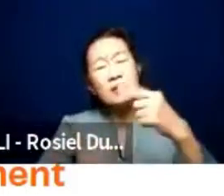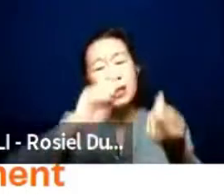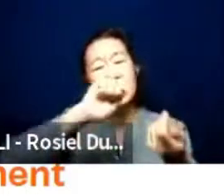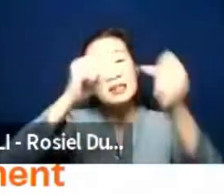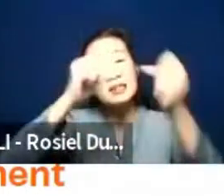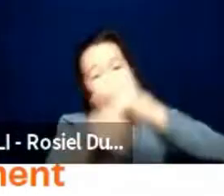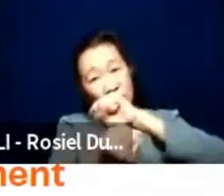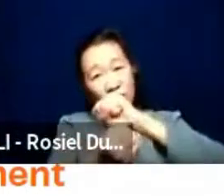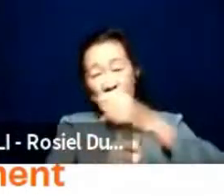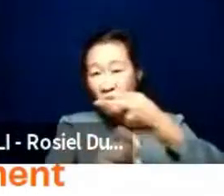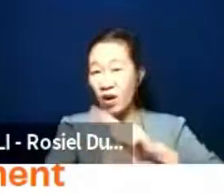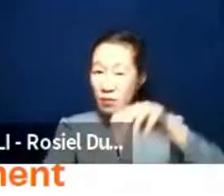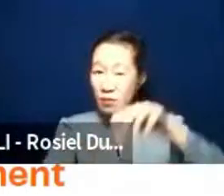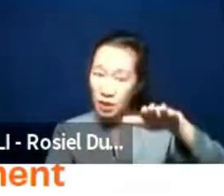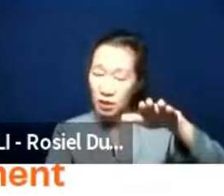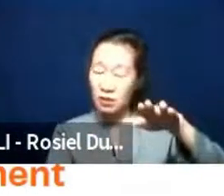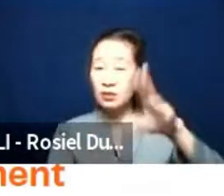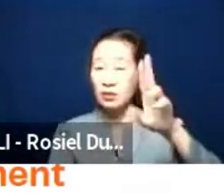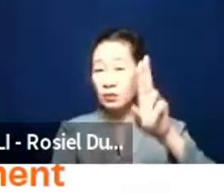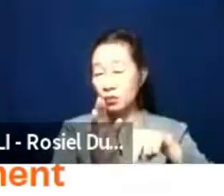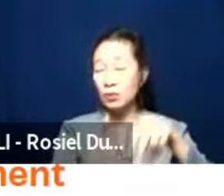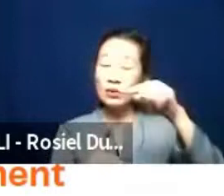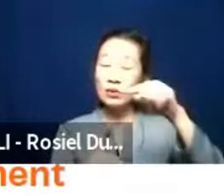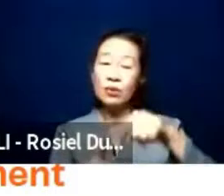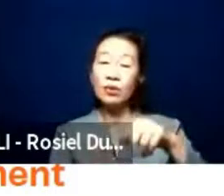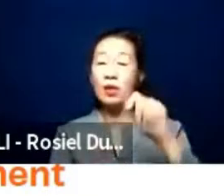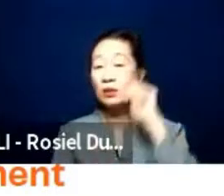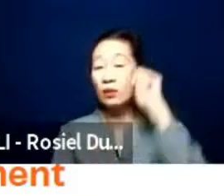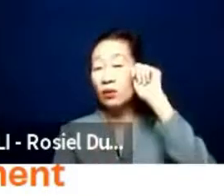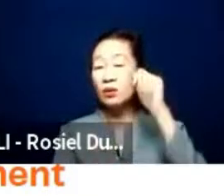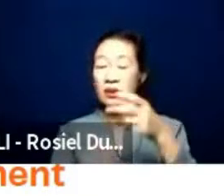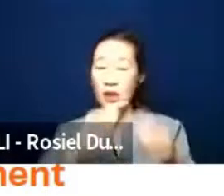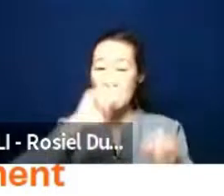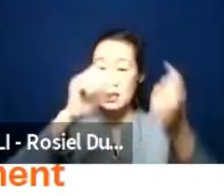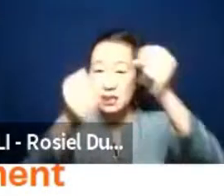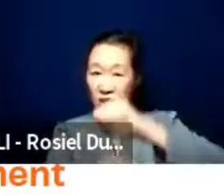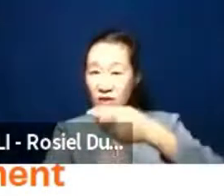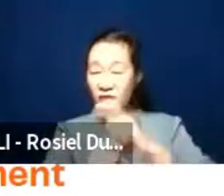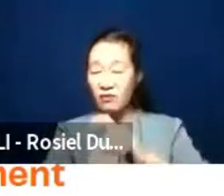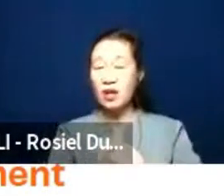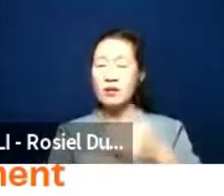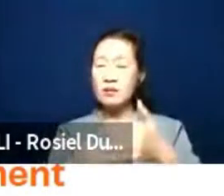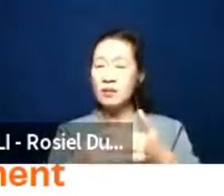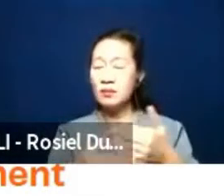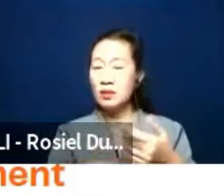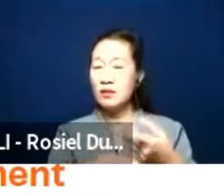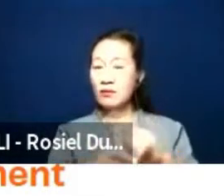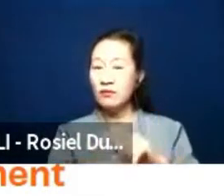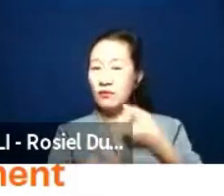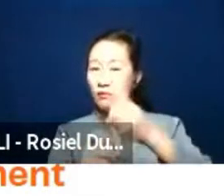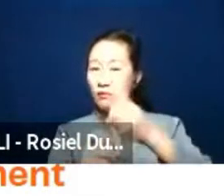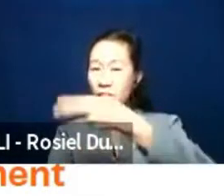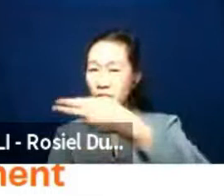transition from childhood to adulthood or transition from post-secondary, from high school,